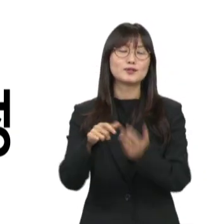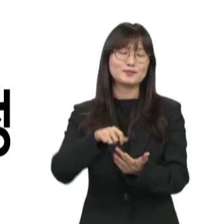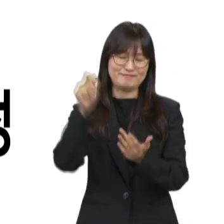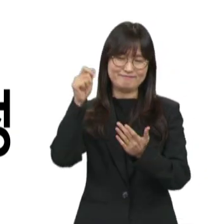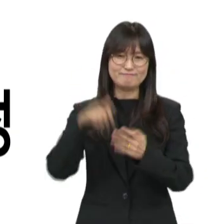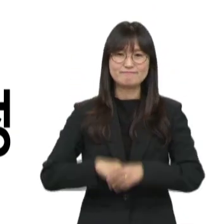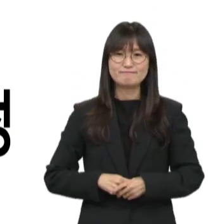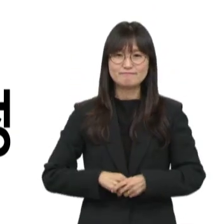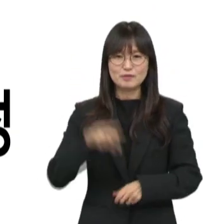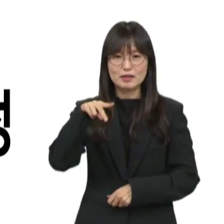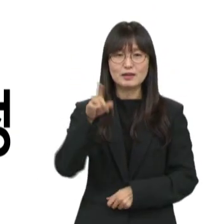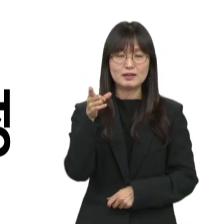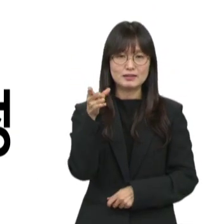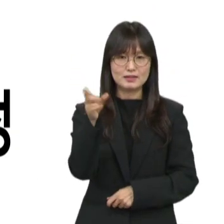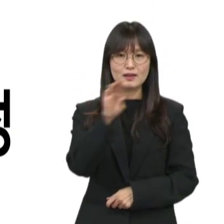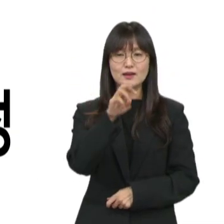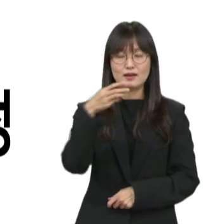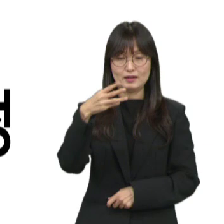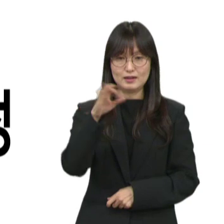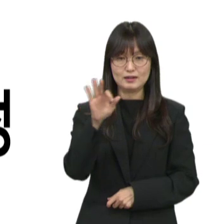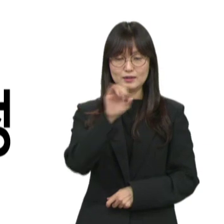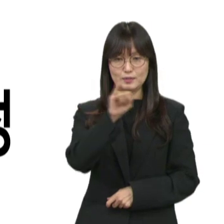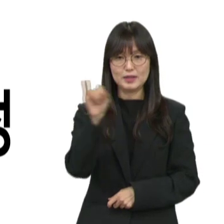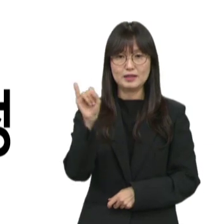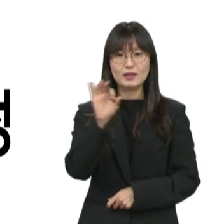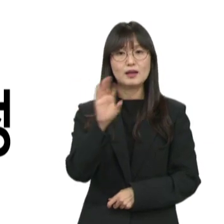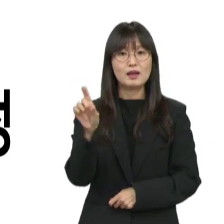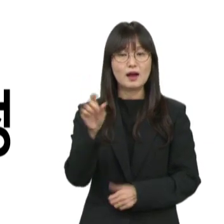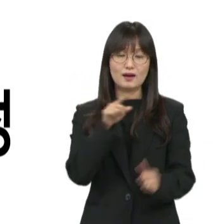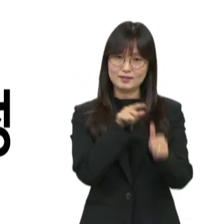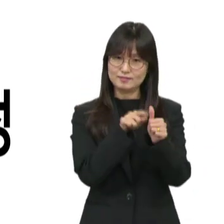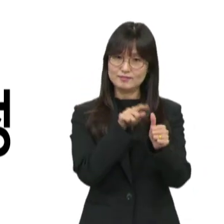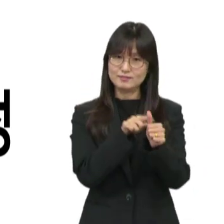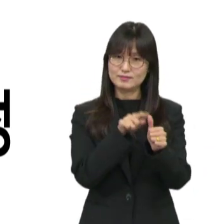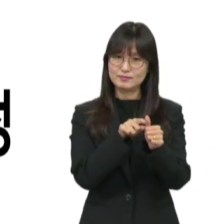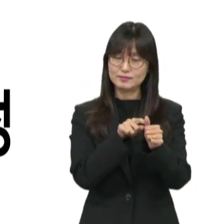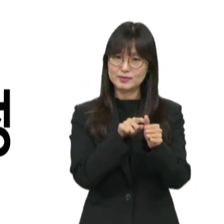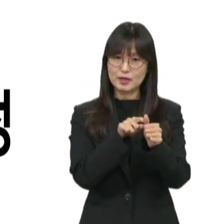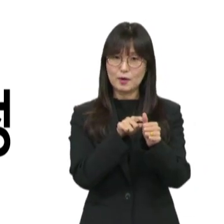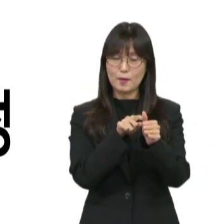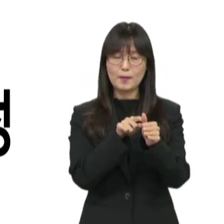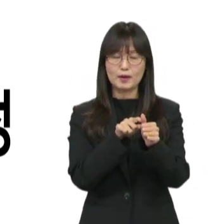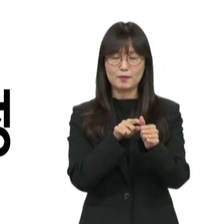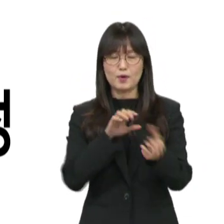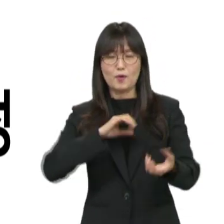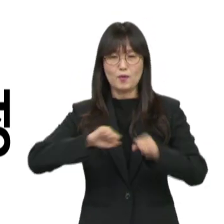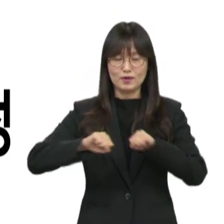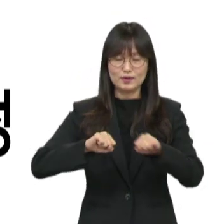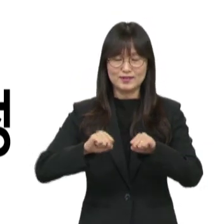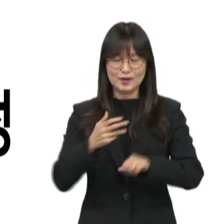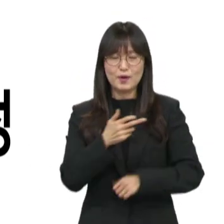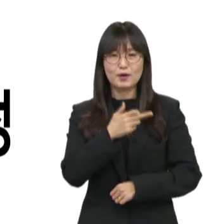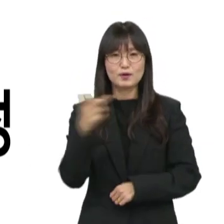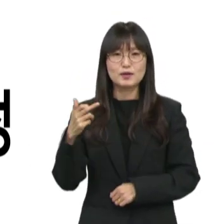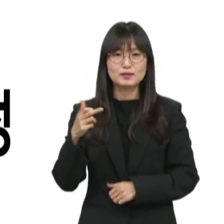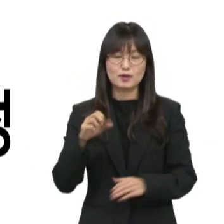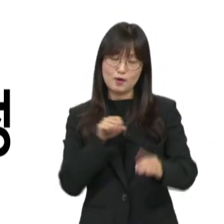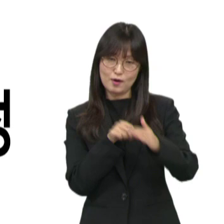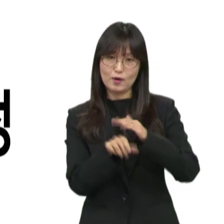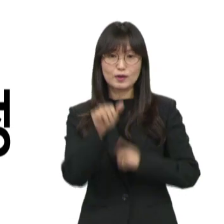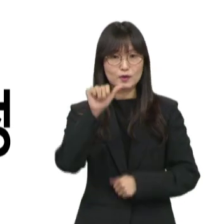코스에서 세레비아 명문 9단 지배지다 이적한 황인범은 곧바로 붙박이 주전으로 뛰며 다섯 골 5도움을